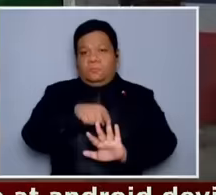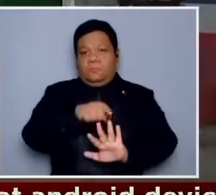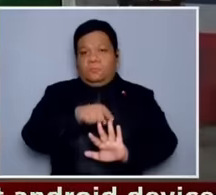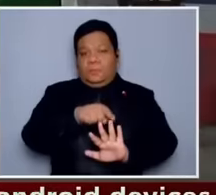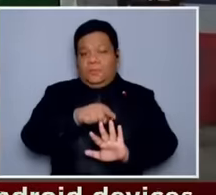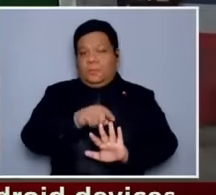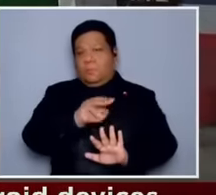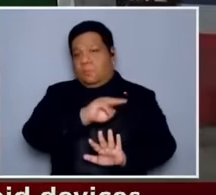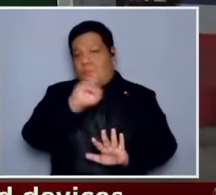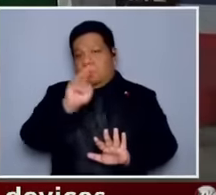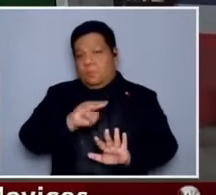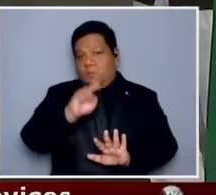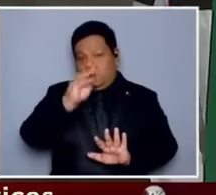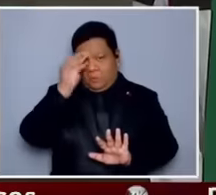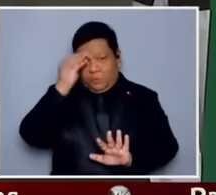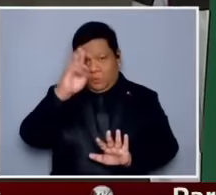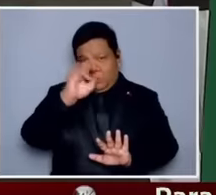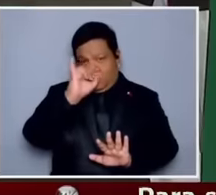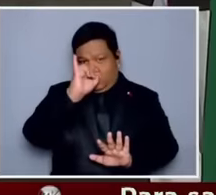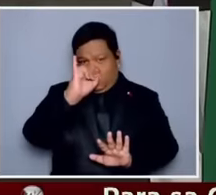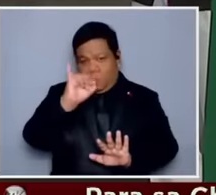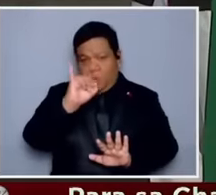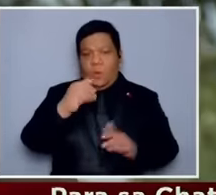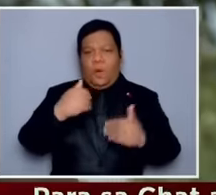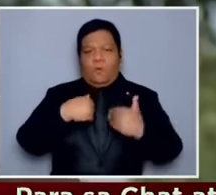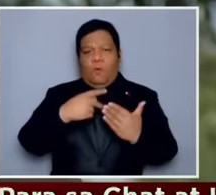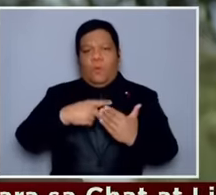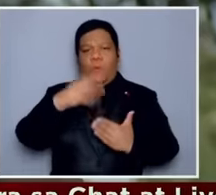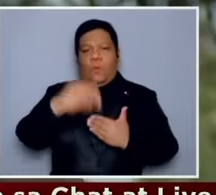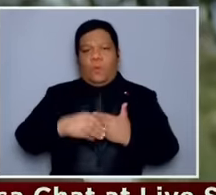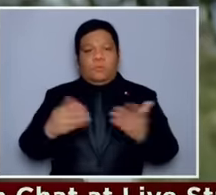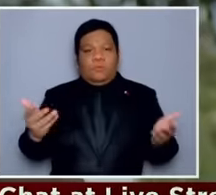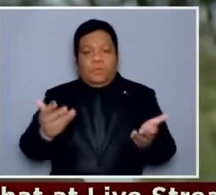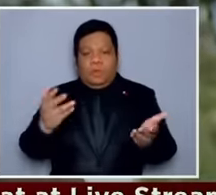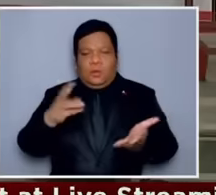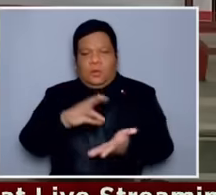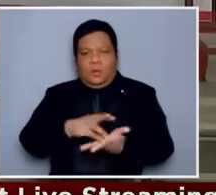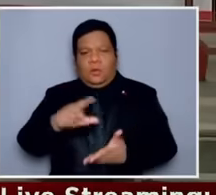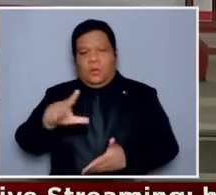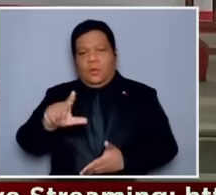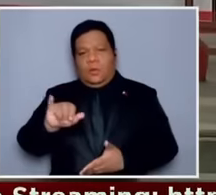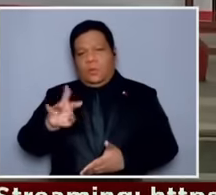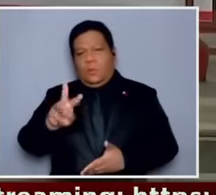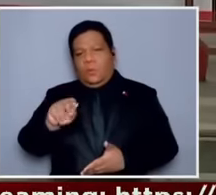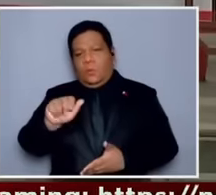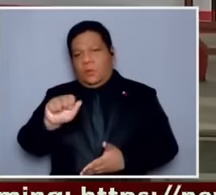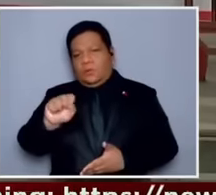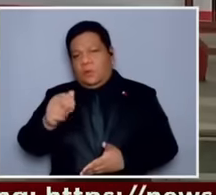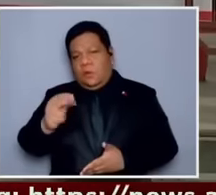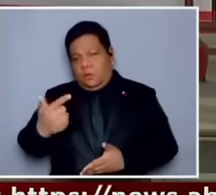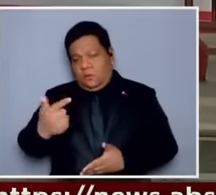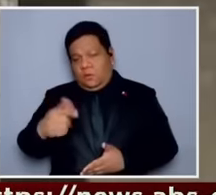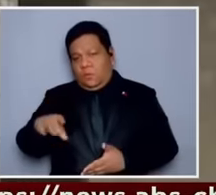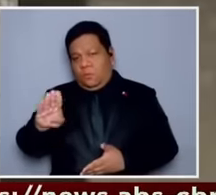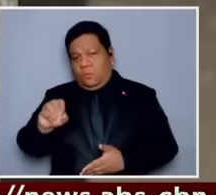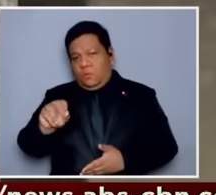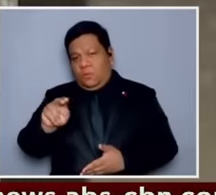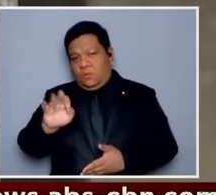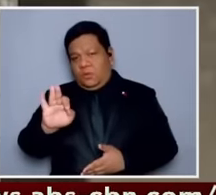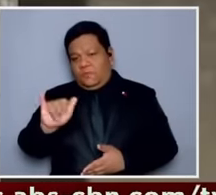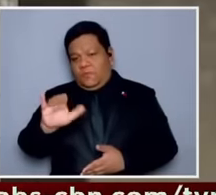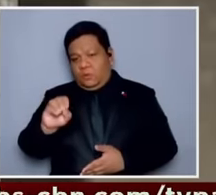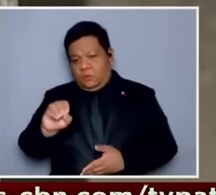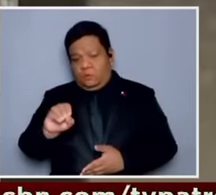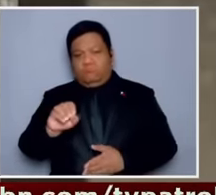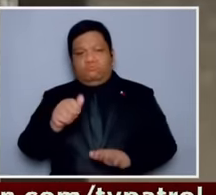programa sa liwasang Bonifacio kanina, kung saan sinariwa niya ang sakripisyo ng bayani at ibang mga modern-day heroes.